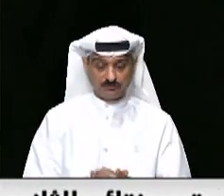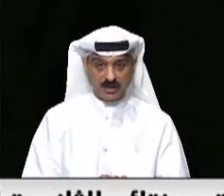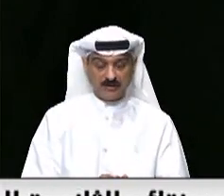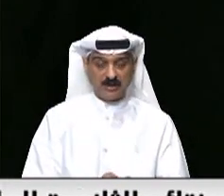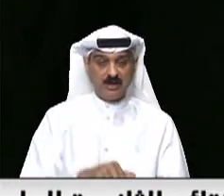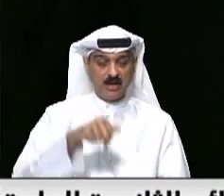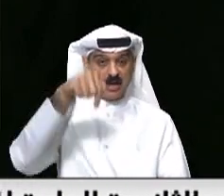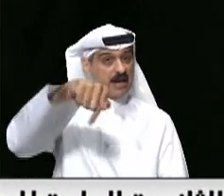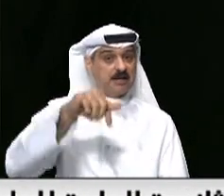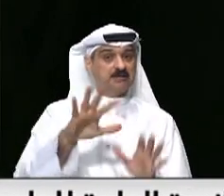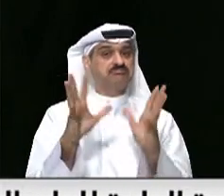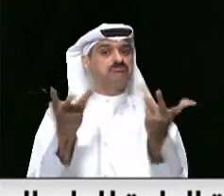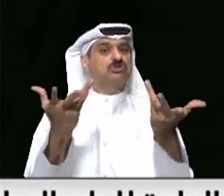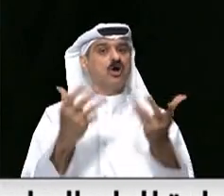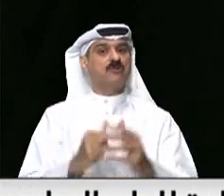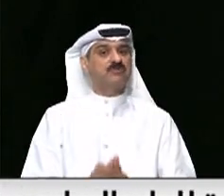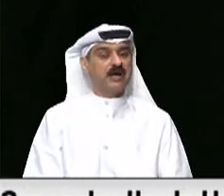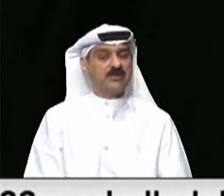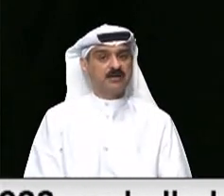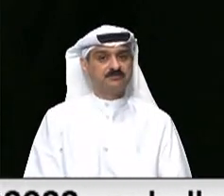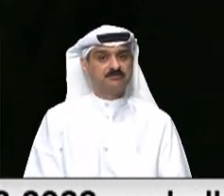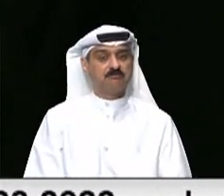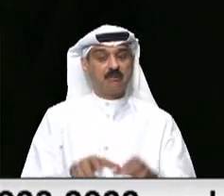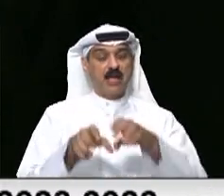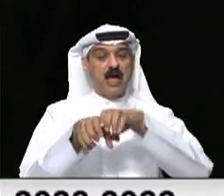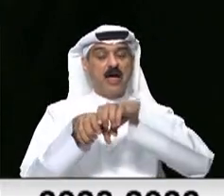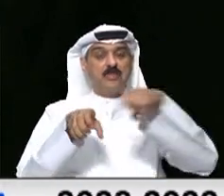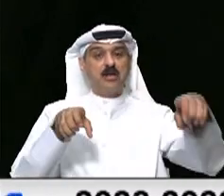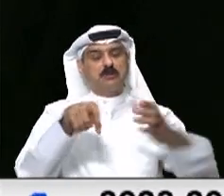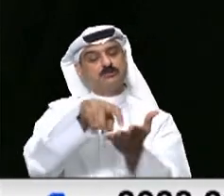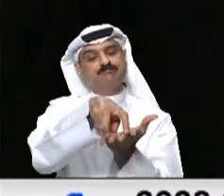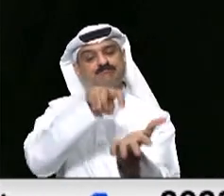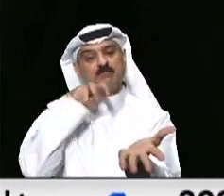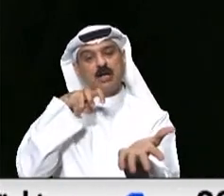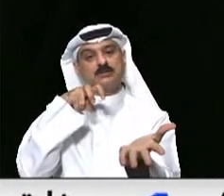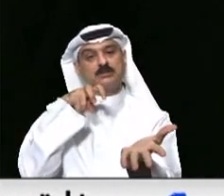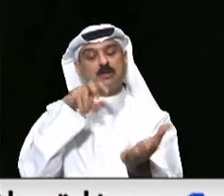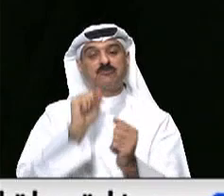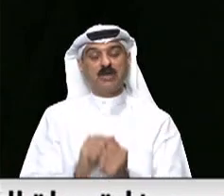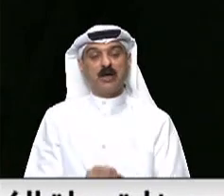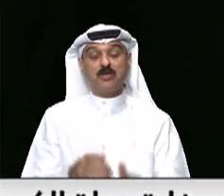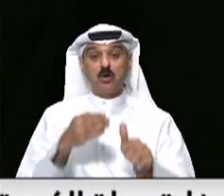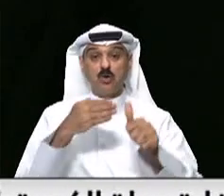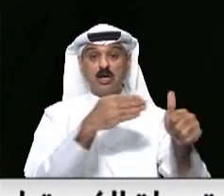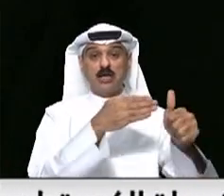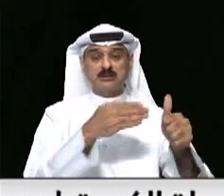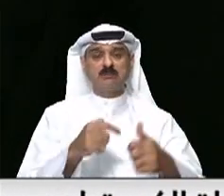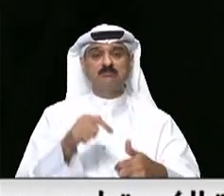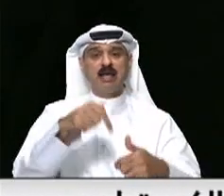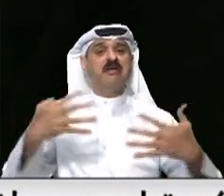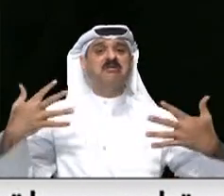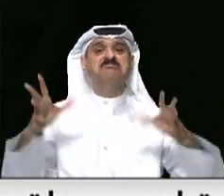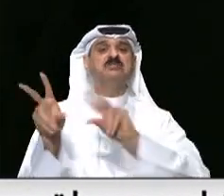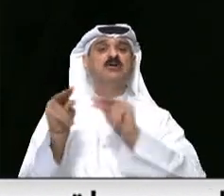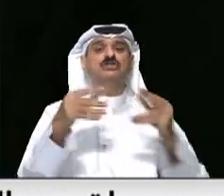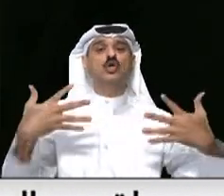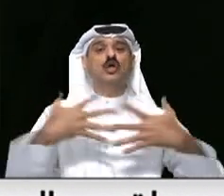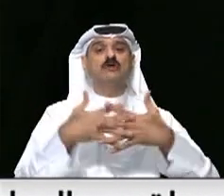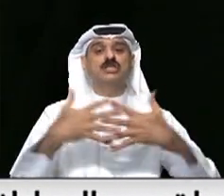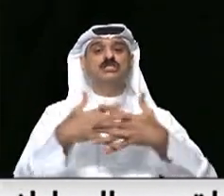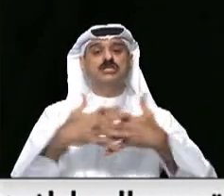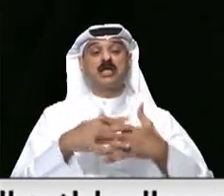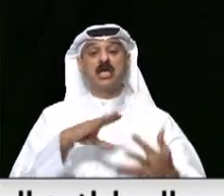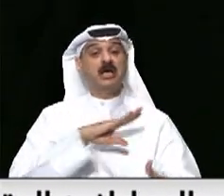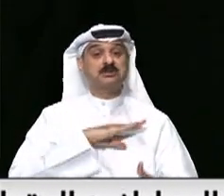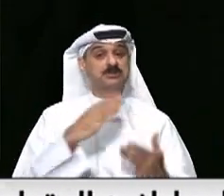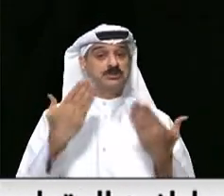إذن أيا كان هي مجموعة ستنسحب مع آمرها، وهي شركة في النهاية وليست يعني جيش. ما